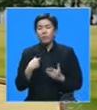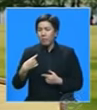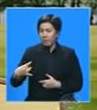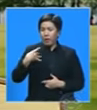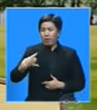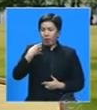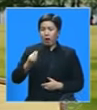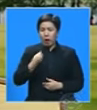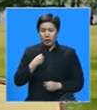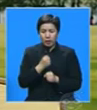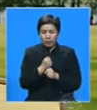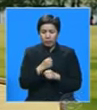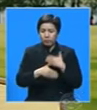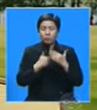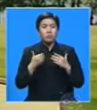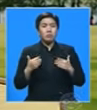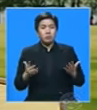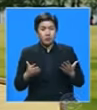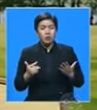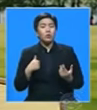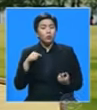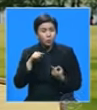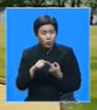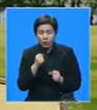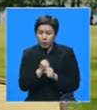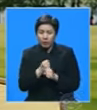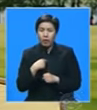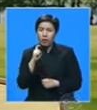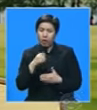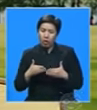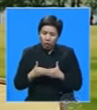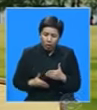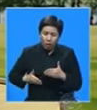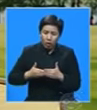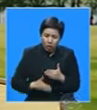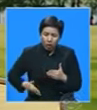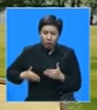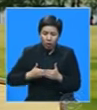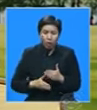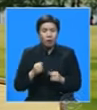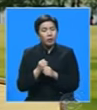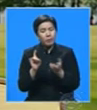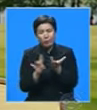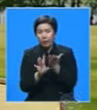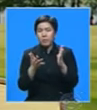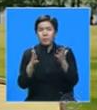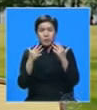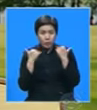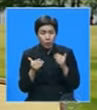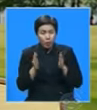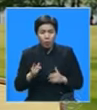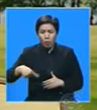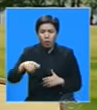ซึ่งกันและกันโดยไม่ปล่อยให้กระบวนการทางกฎหมายเขาทำไปแล้วเนี่ยเราทำงานไม่ได้หรอกครับมาหรือทำได้ก็ไม่มีประสิทธิภาพทุ